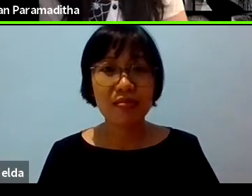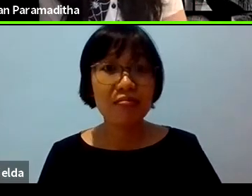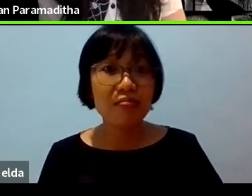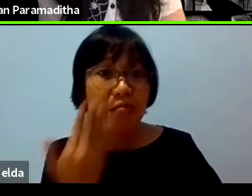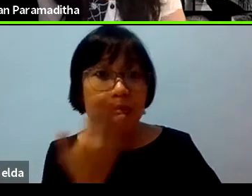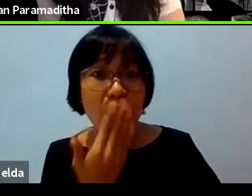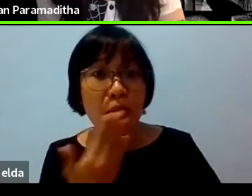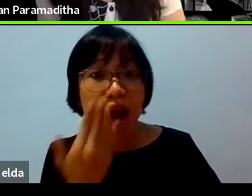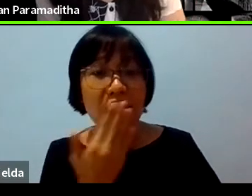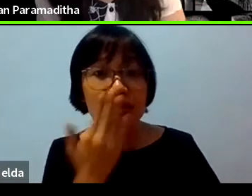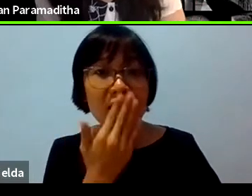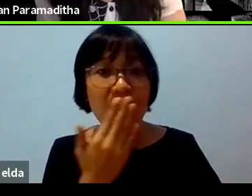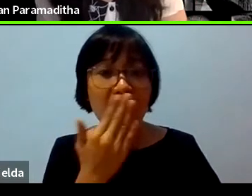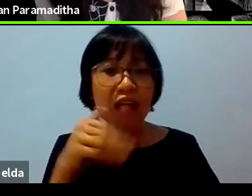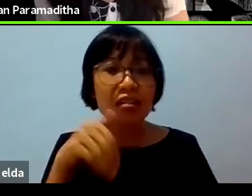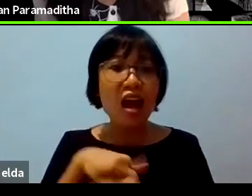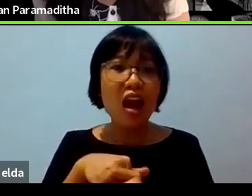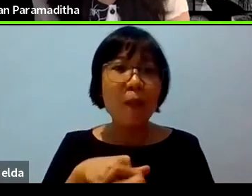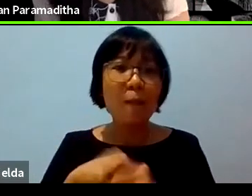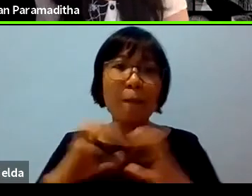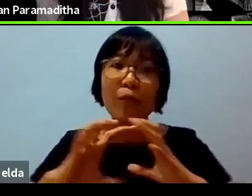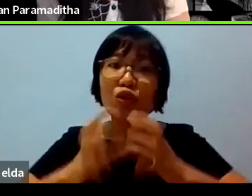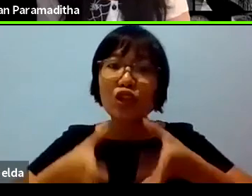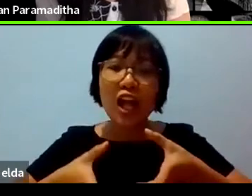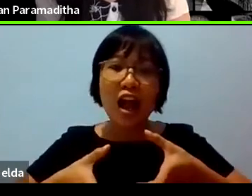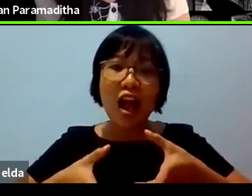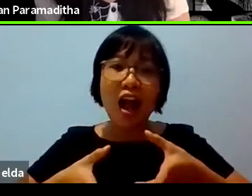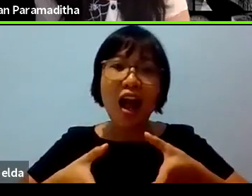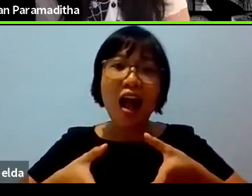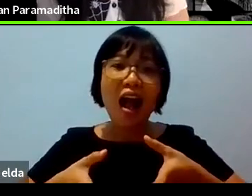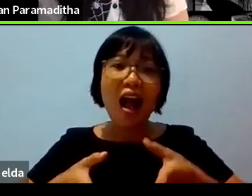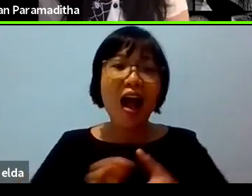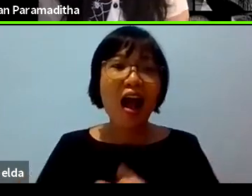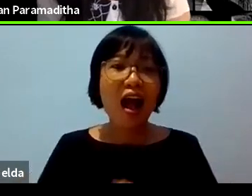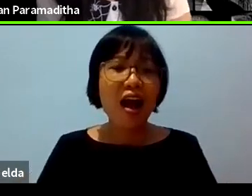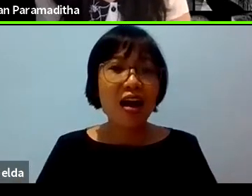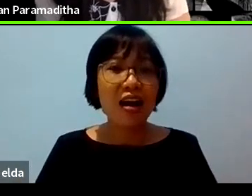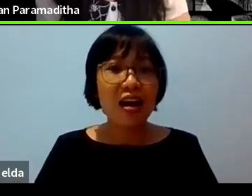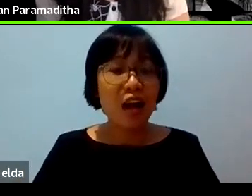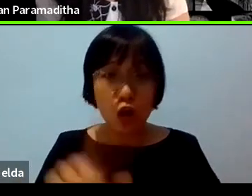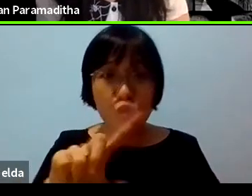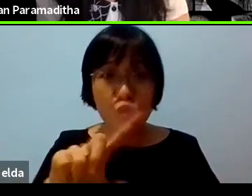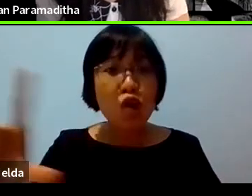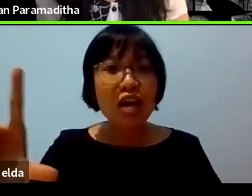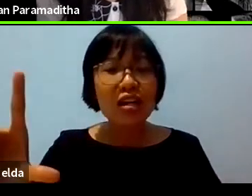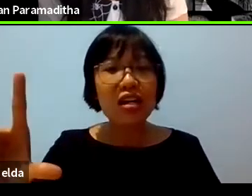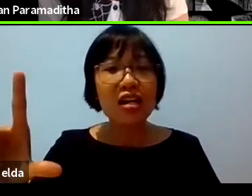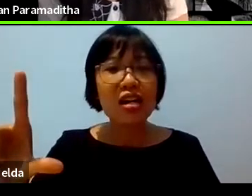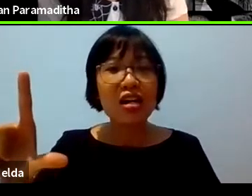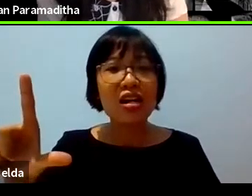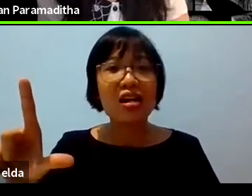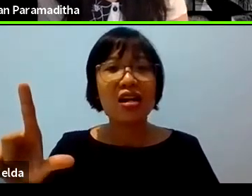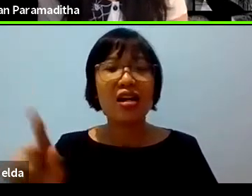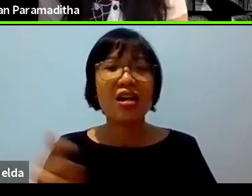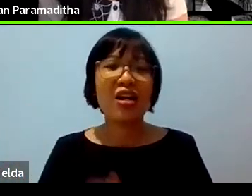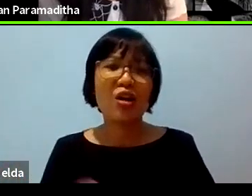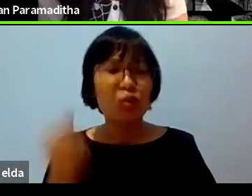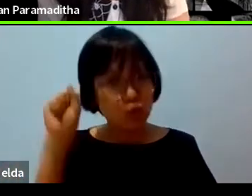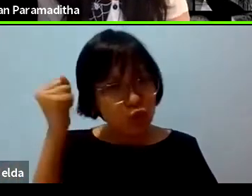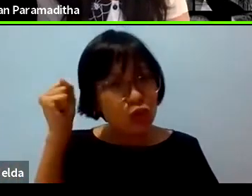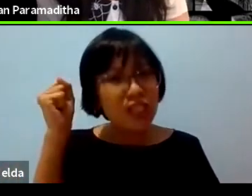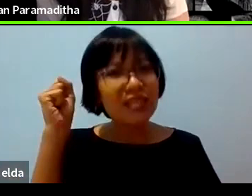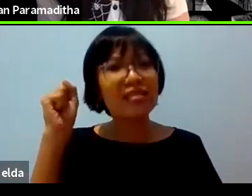ya. Bayangkan perempuan kulit berwarna dari dunia ketiga dengan bahasa Inggris yang barangkali